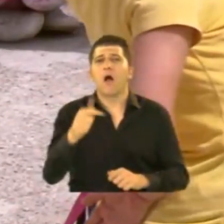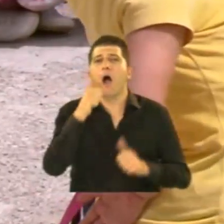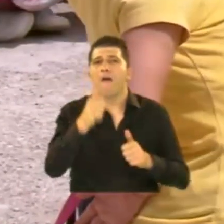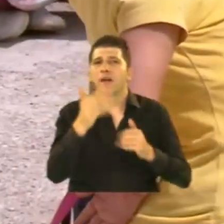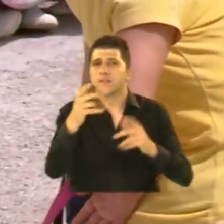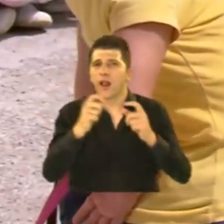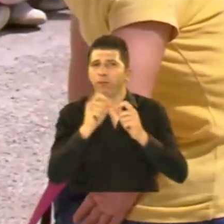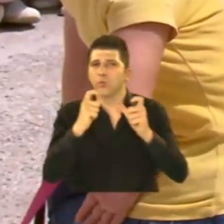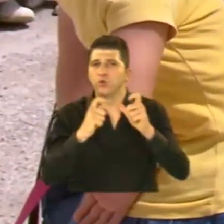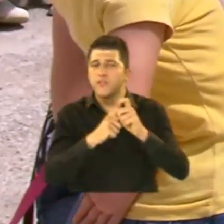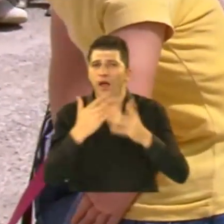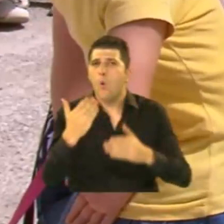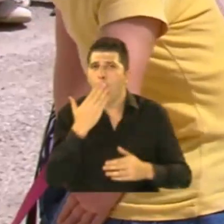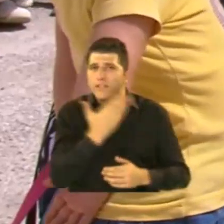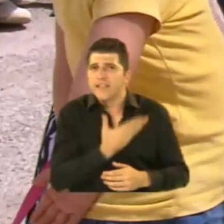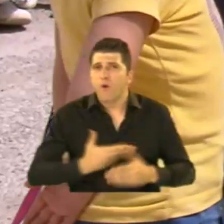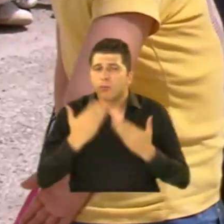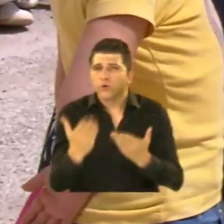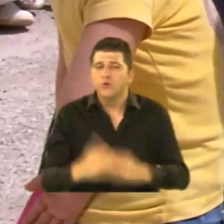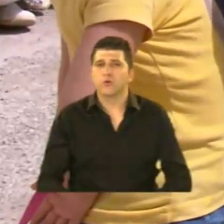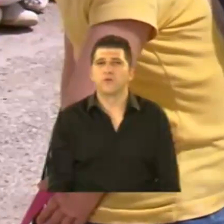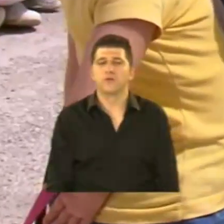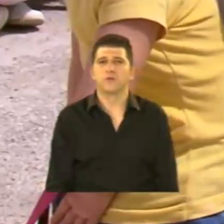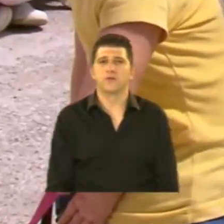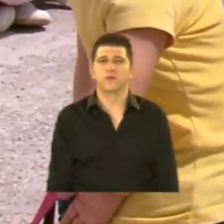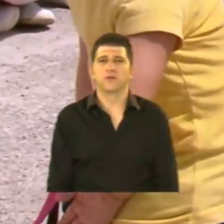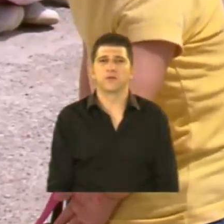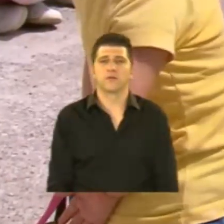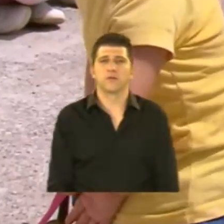Buse, aferin sana. Bu okulu seviyor musun Buse?